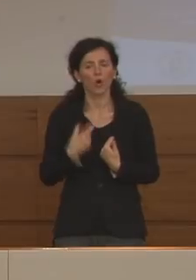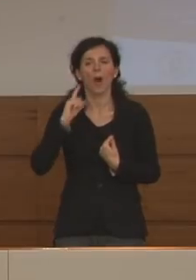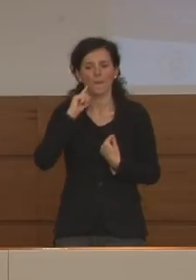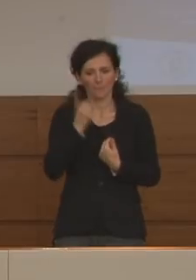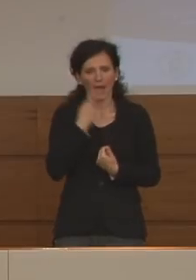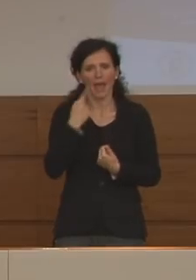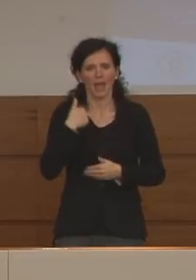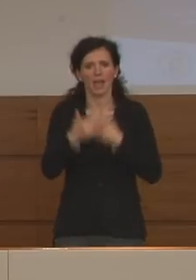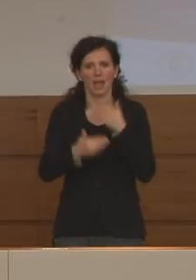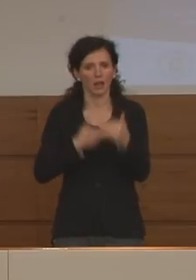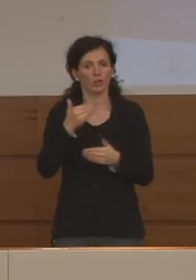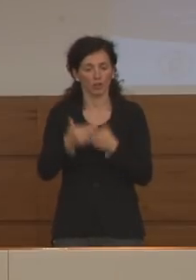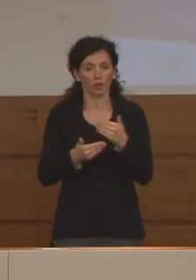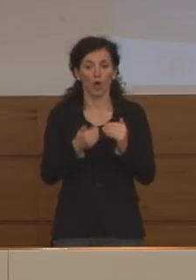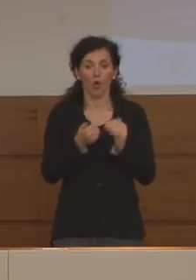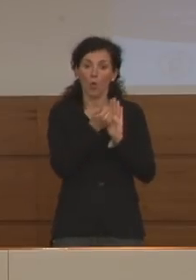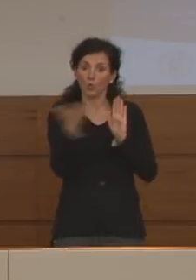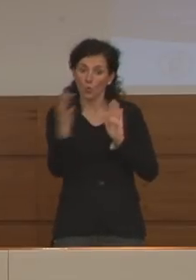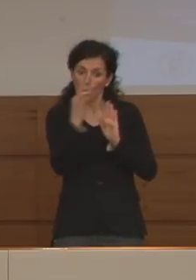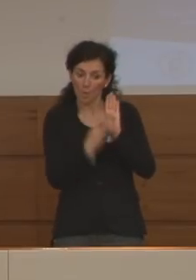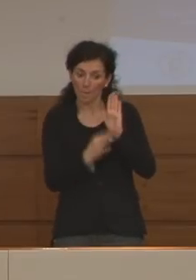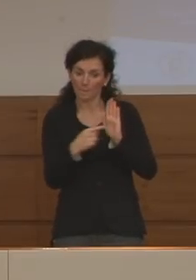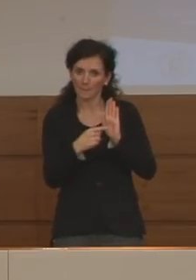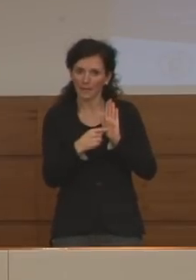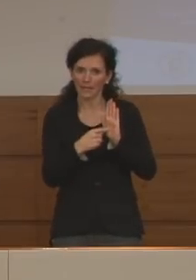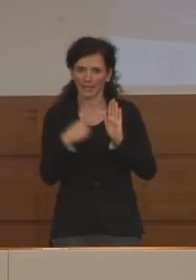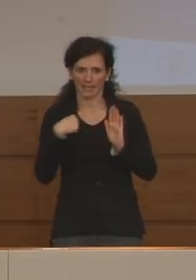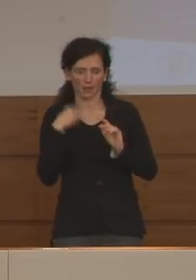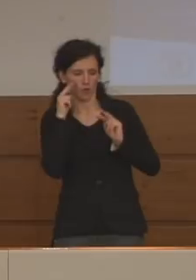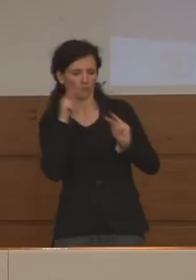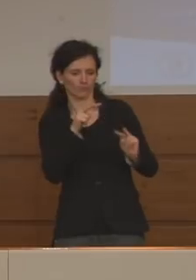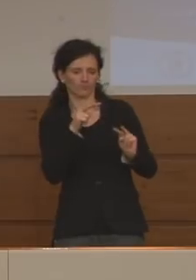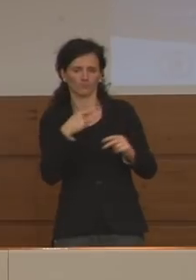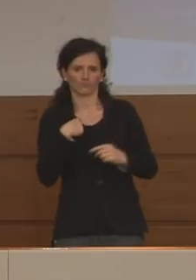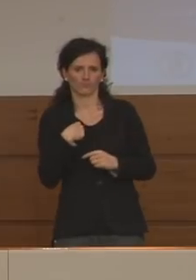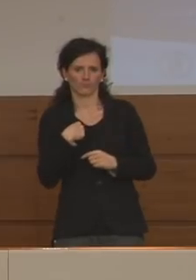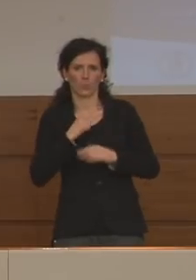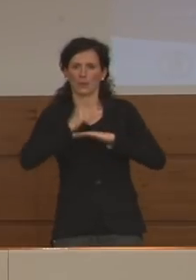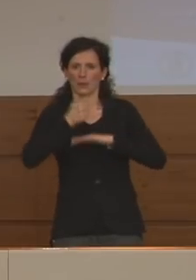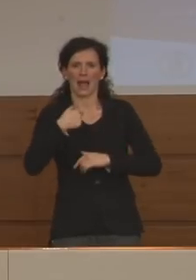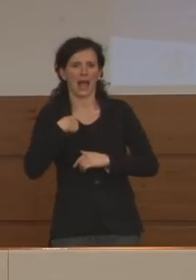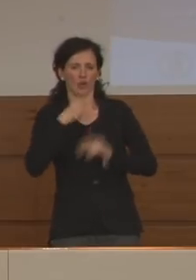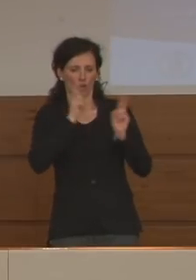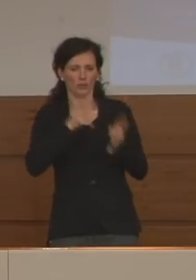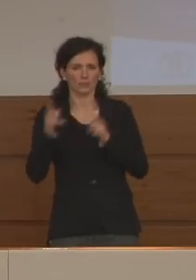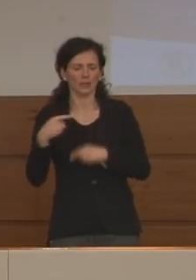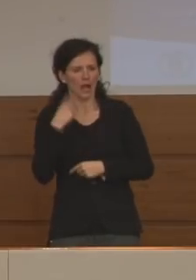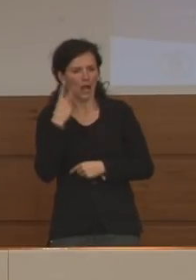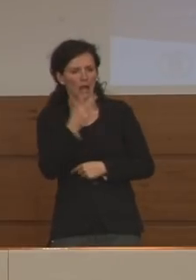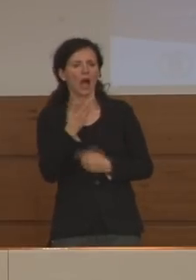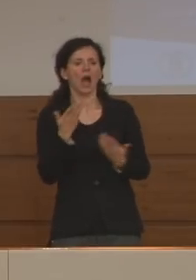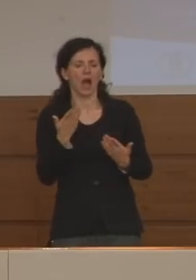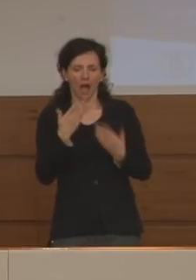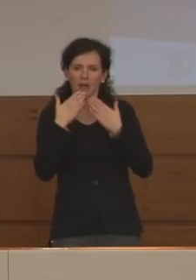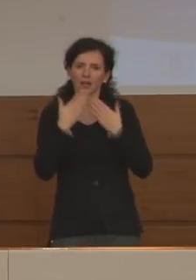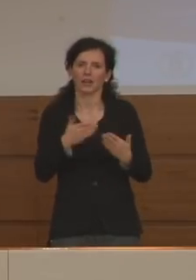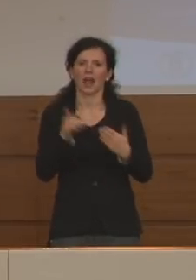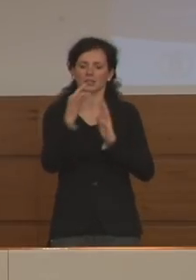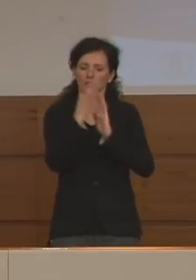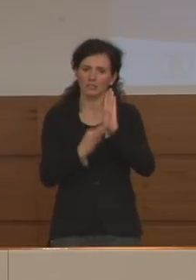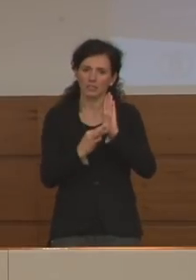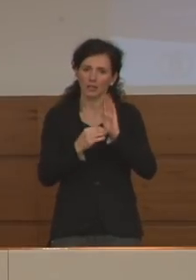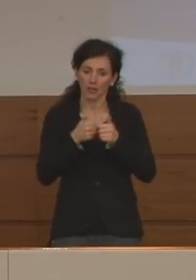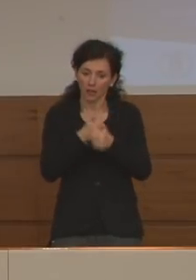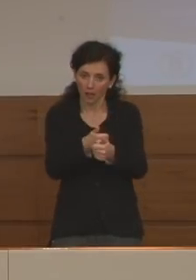secondo me come clinical interpreto come un riflesso dell'efficacia delle misure che sono state messe in